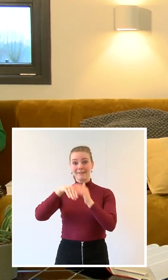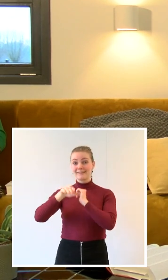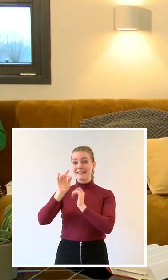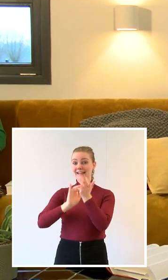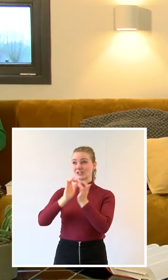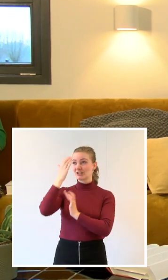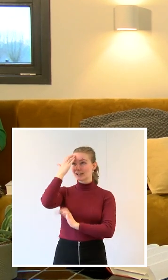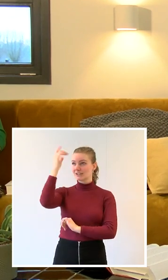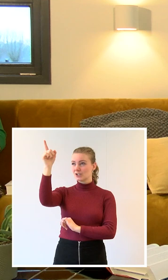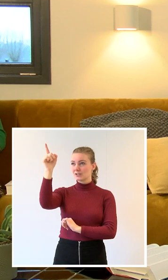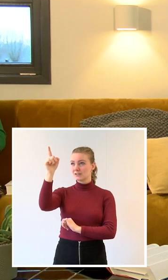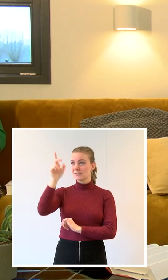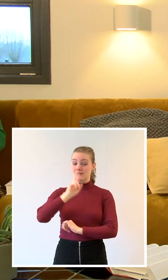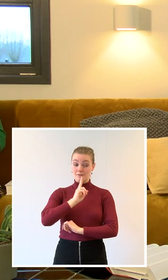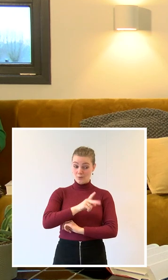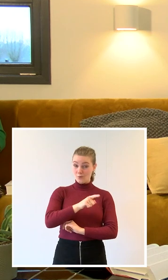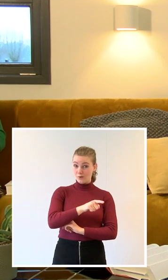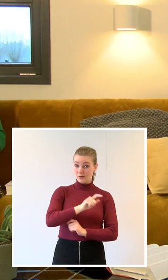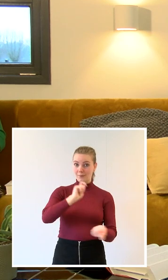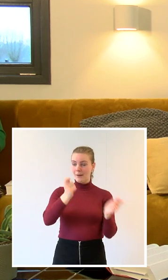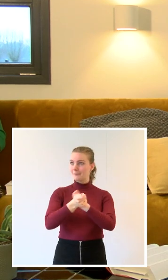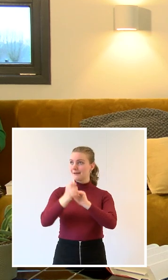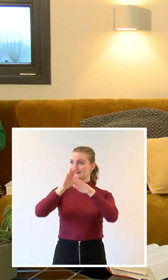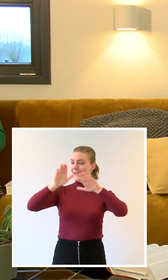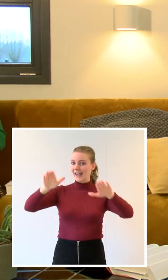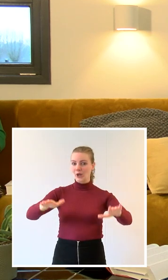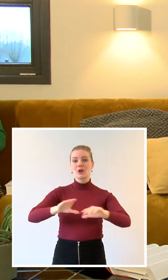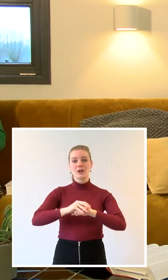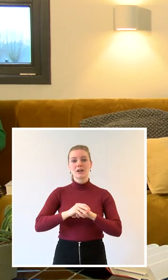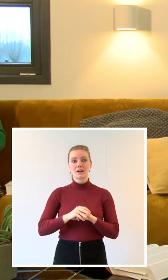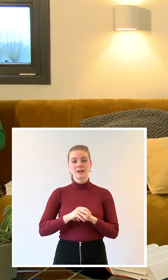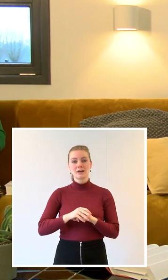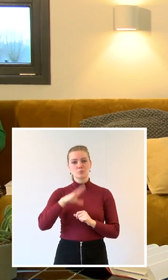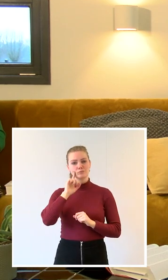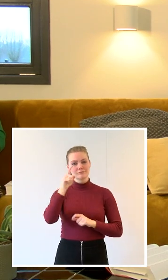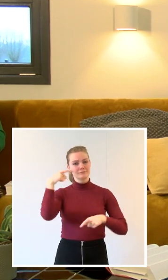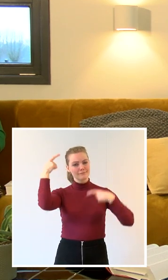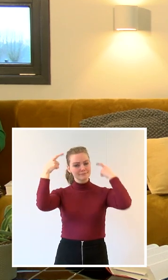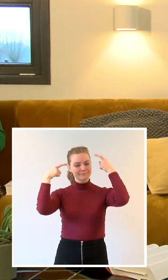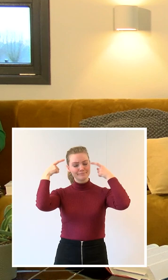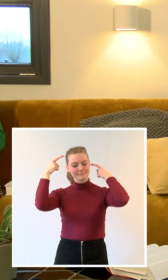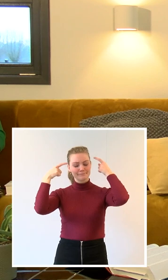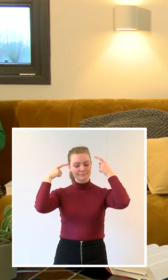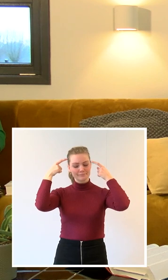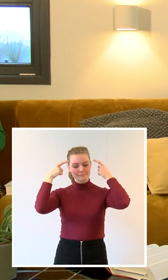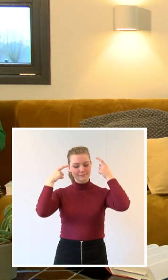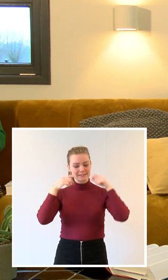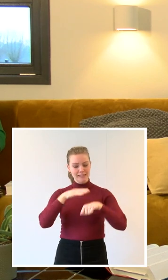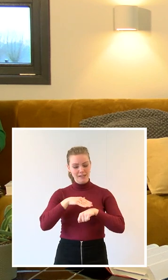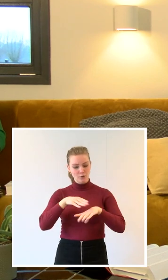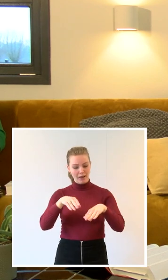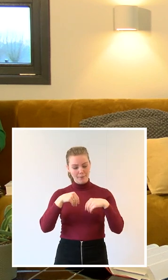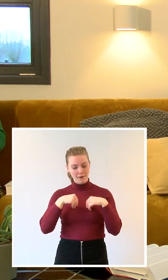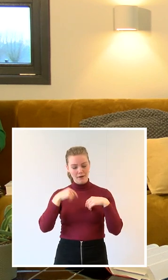zetten in zegen. Sta erbij stil. Neem er de tijd voor om onder de indruk te